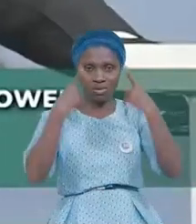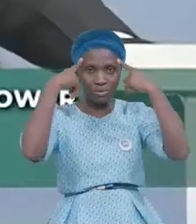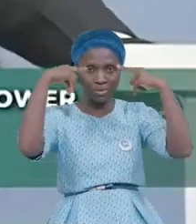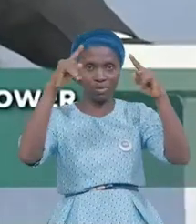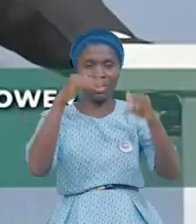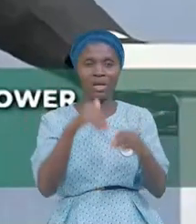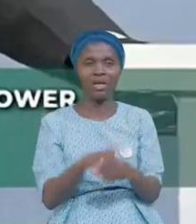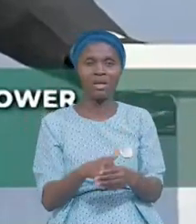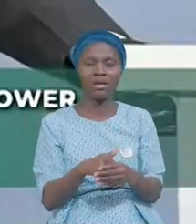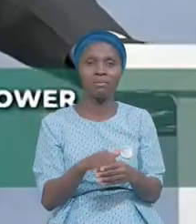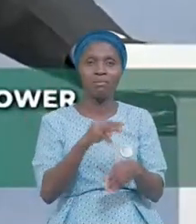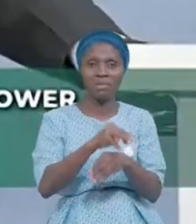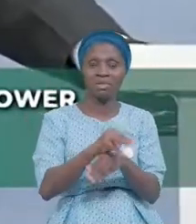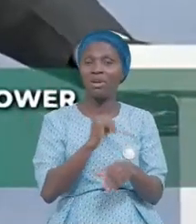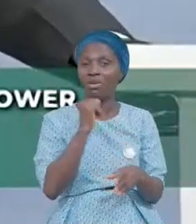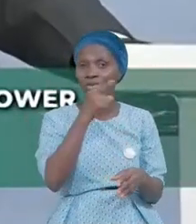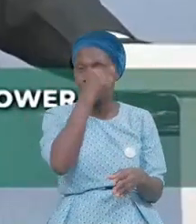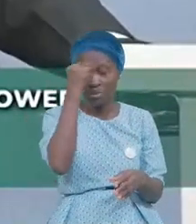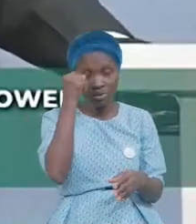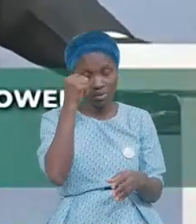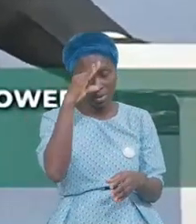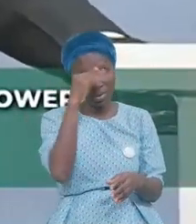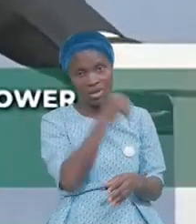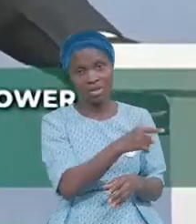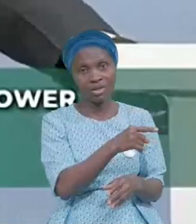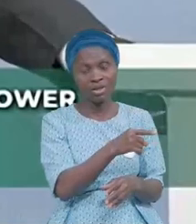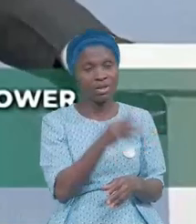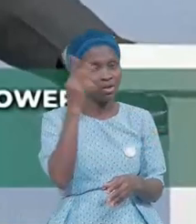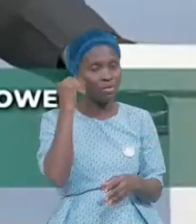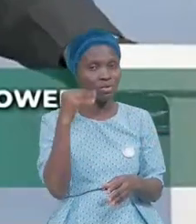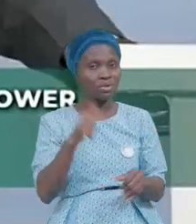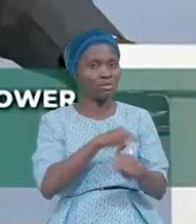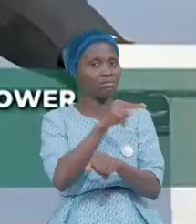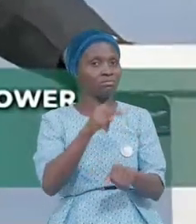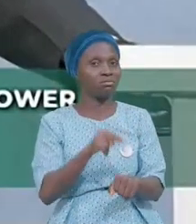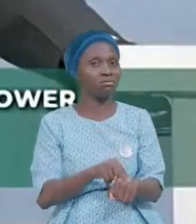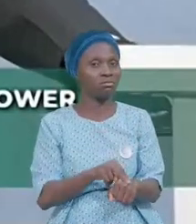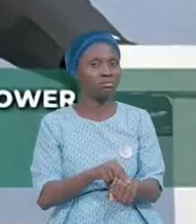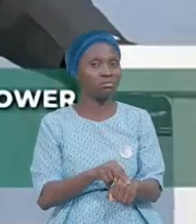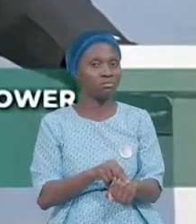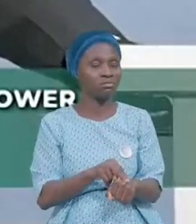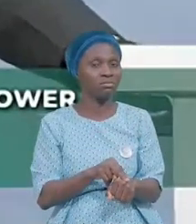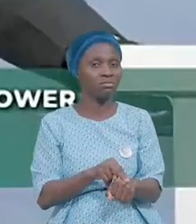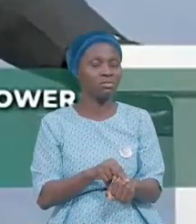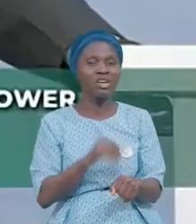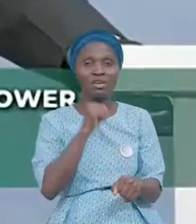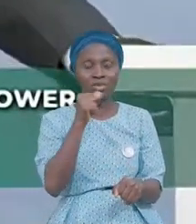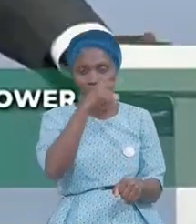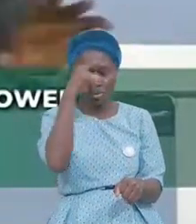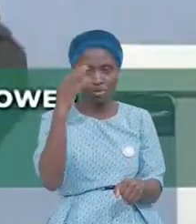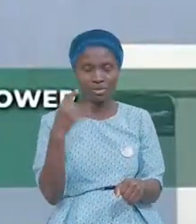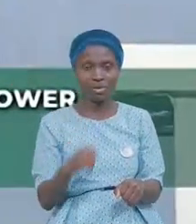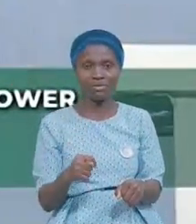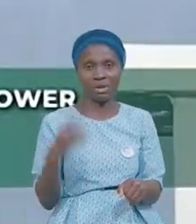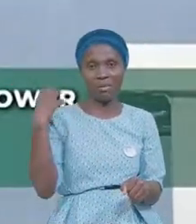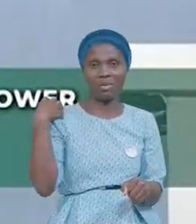pas parce qu'il avait une double nationalité, pas à cause de la maîtrise des